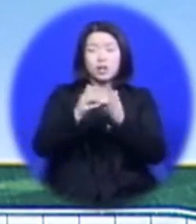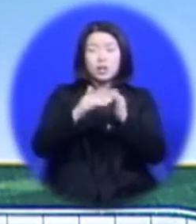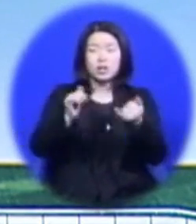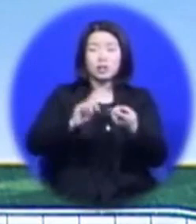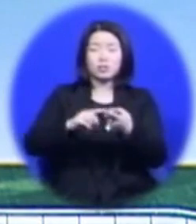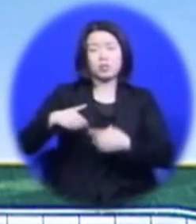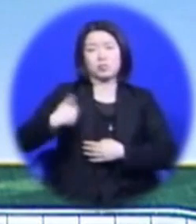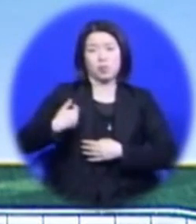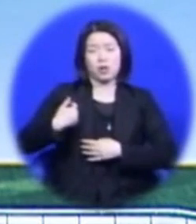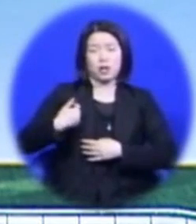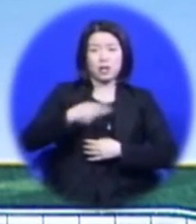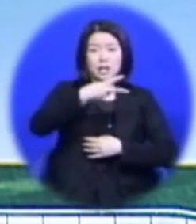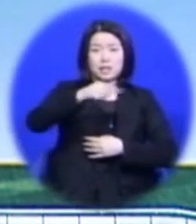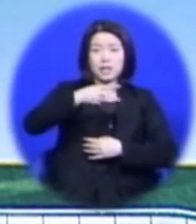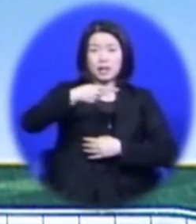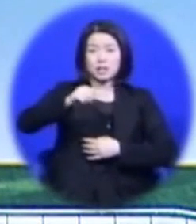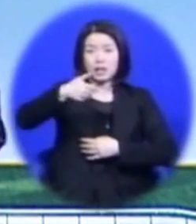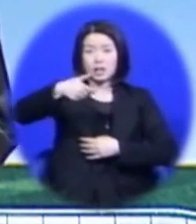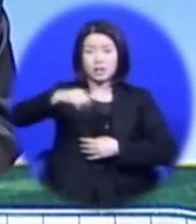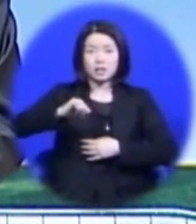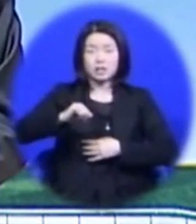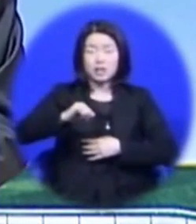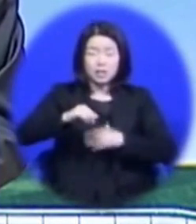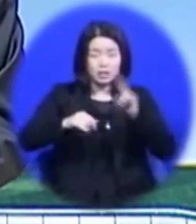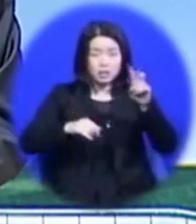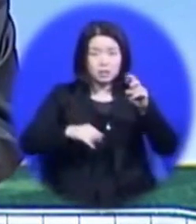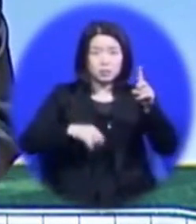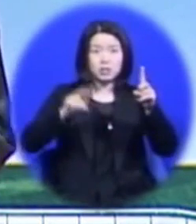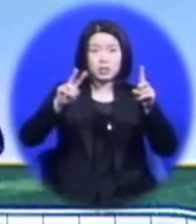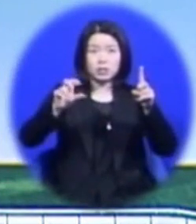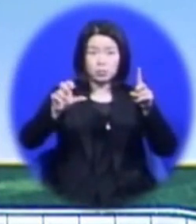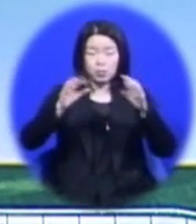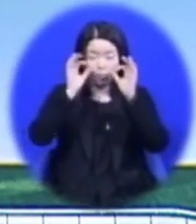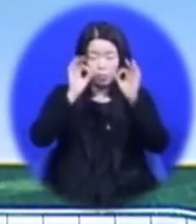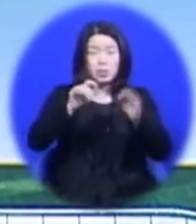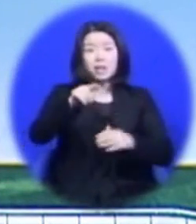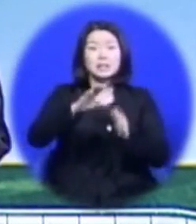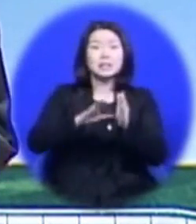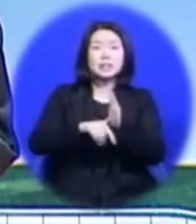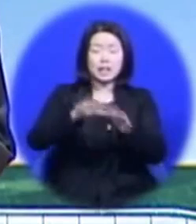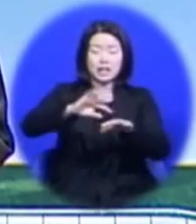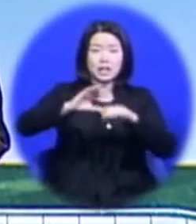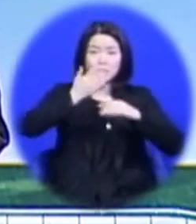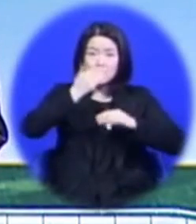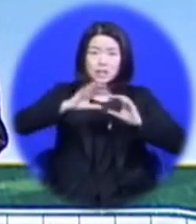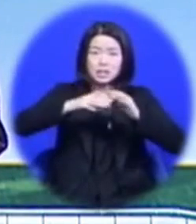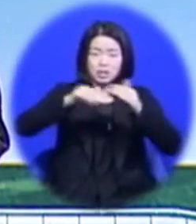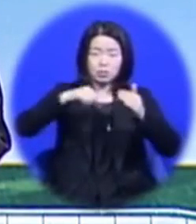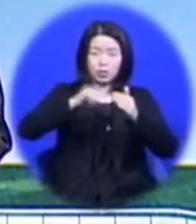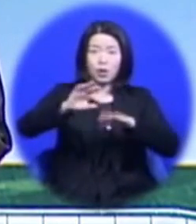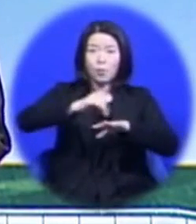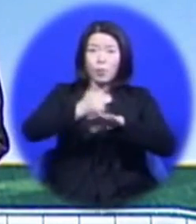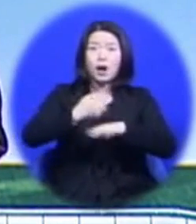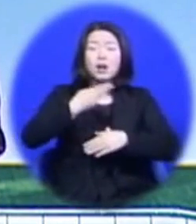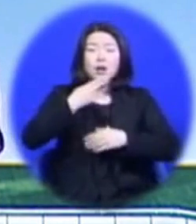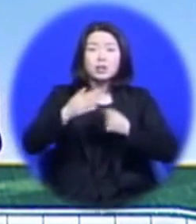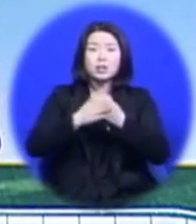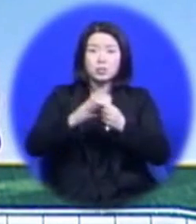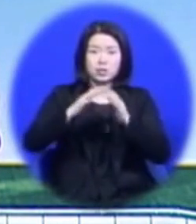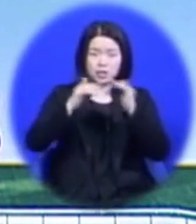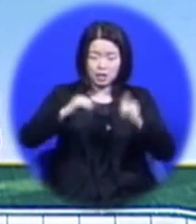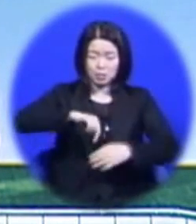사사기 21장 25절에 보면 그때 이스라엘에 왕이 없으므로 사람이 각기 자기의 소견에 옳은 대로